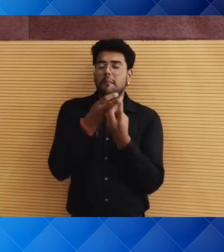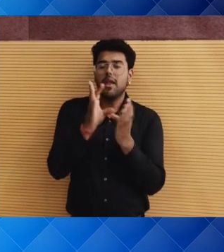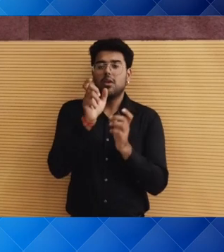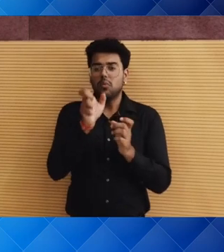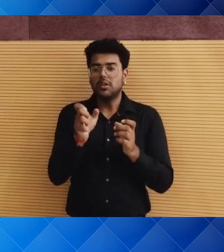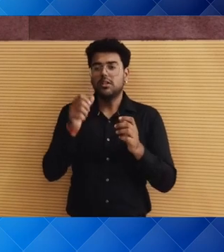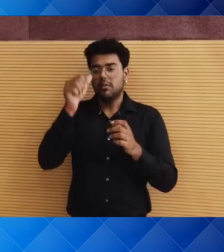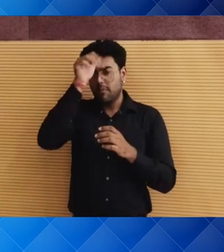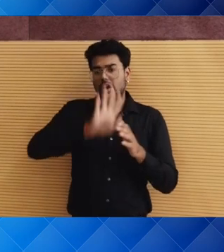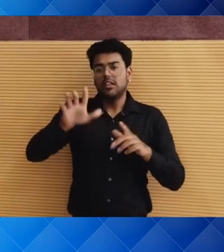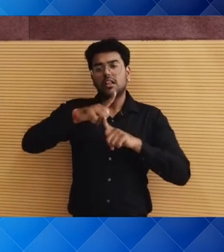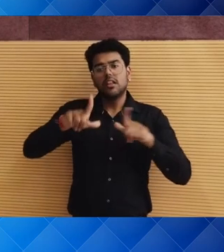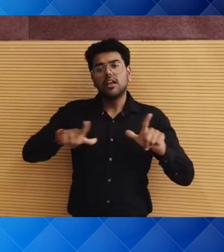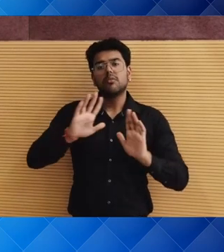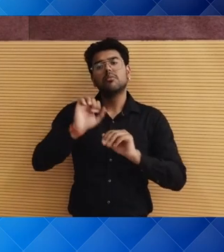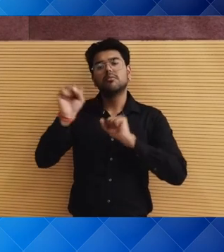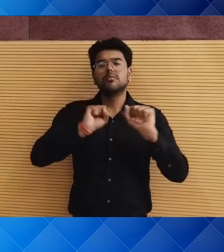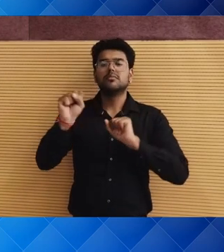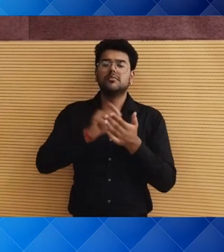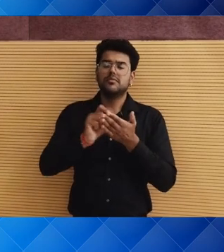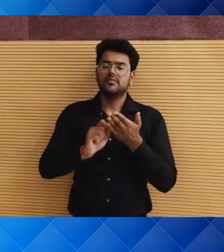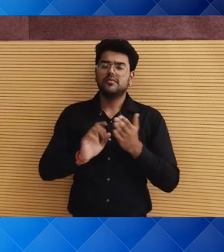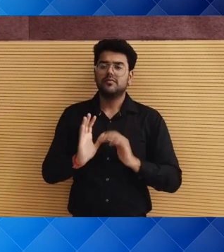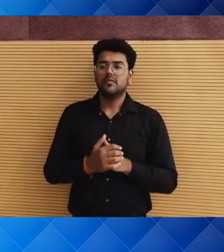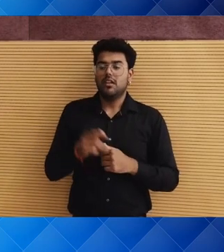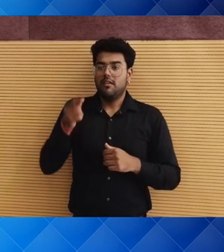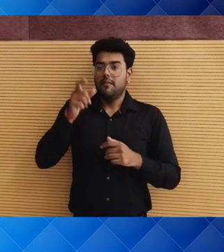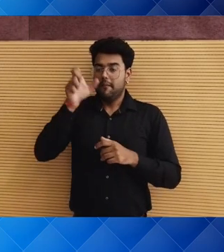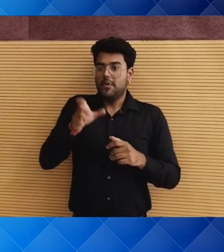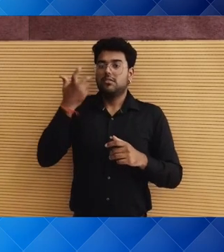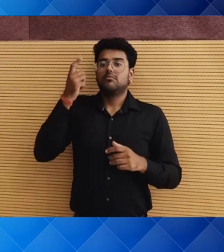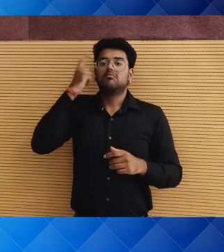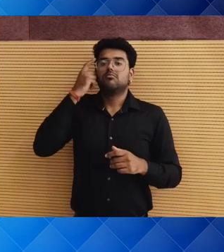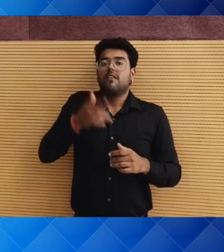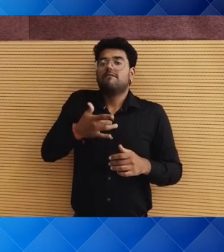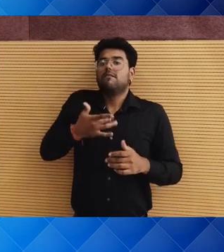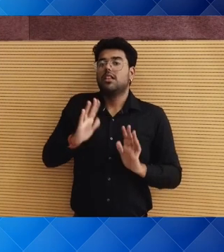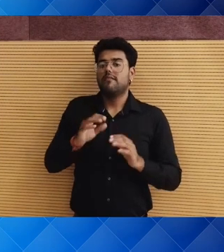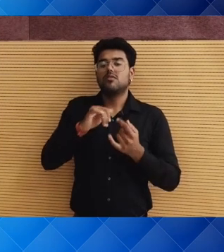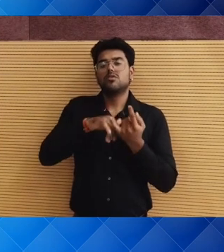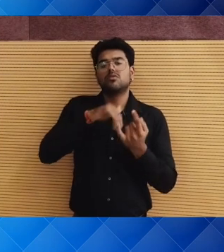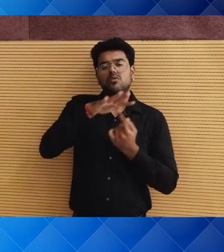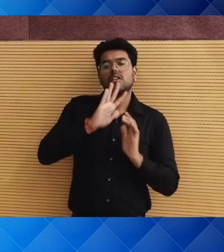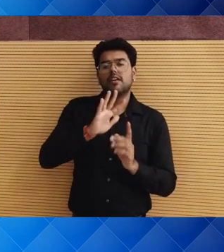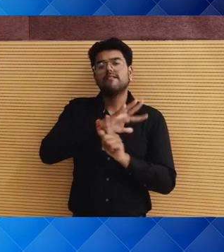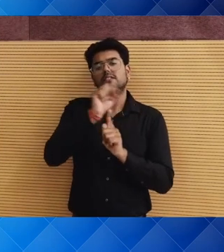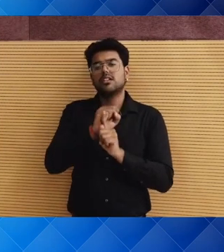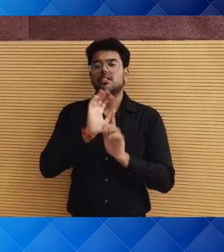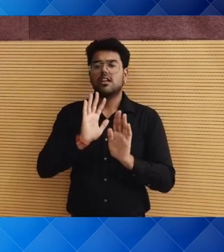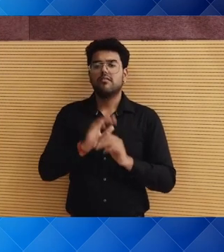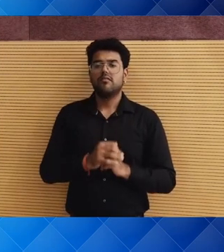भारतीय भाषा में अपने अपने उपमा में लिखा गया है। ऐसे व्यक्ति को आता है, समाज को आता है, सभ्यता को आता